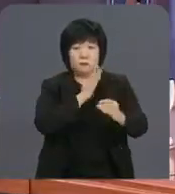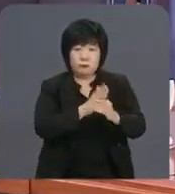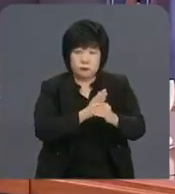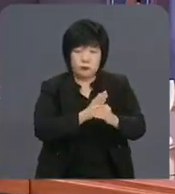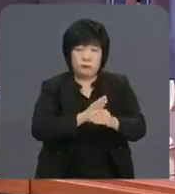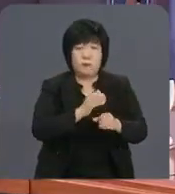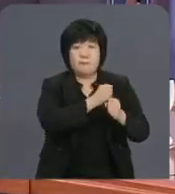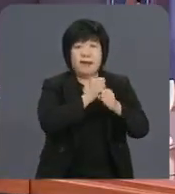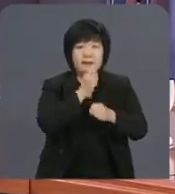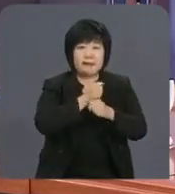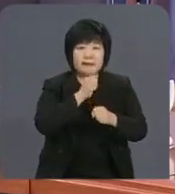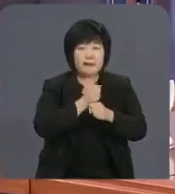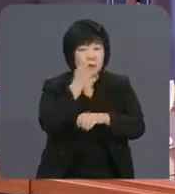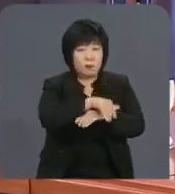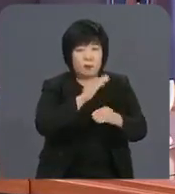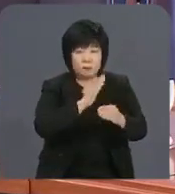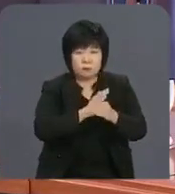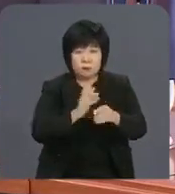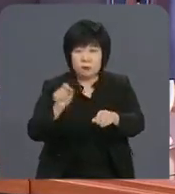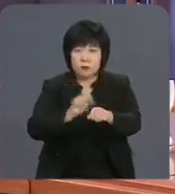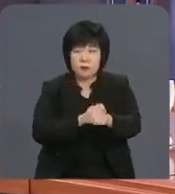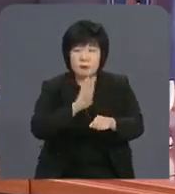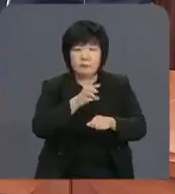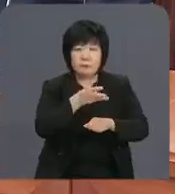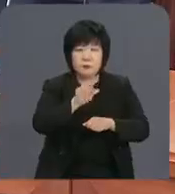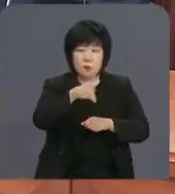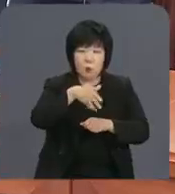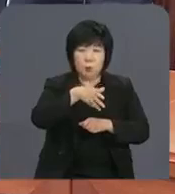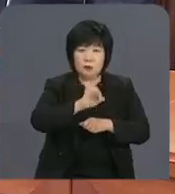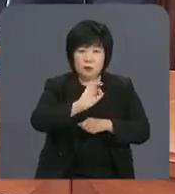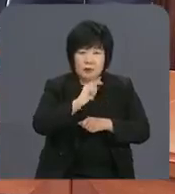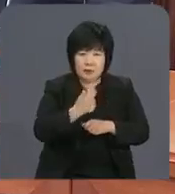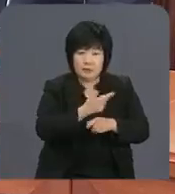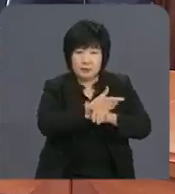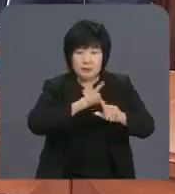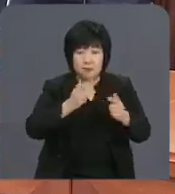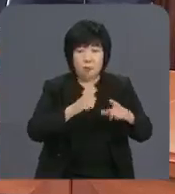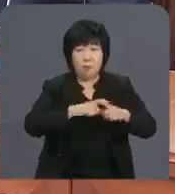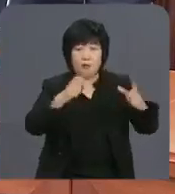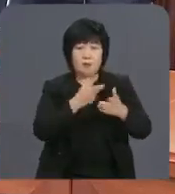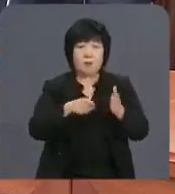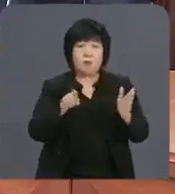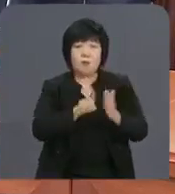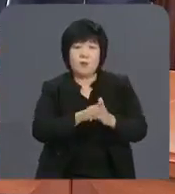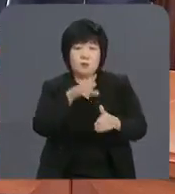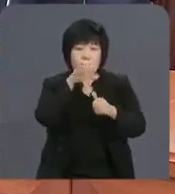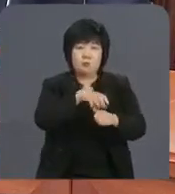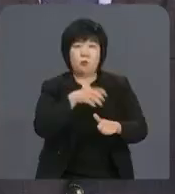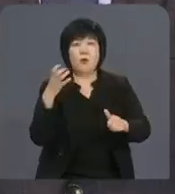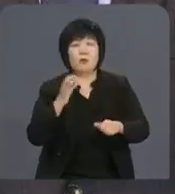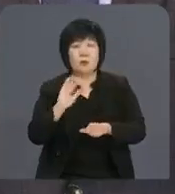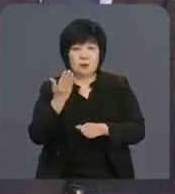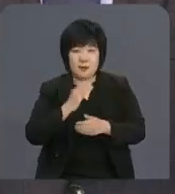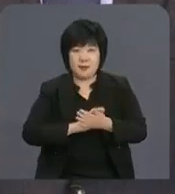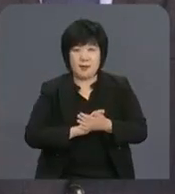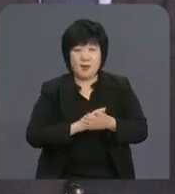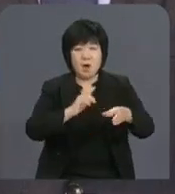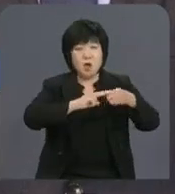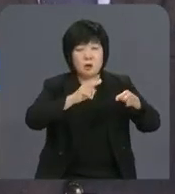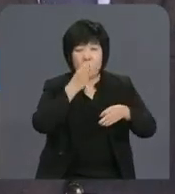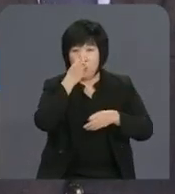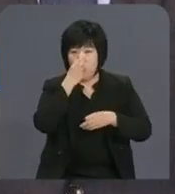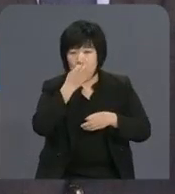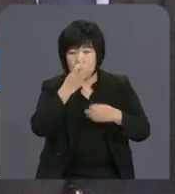조성한다는 겁니다 특히 블록 체인과 핀 테크 활성화를 위해 2 제노아 납니다 여의도를 홍콩을